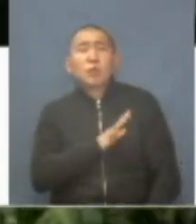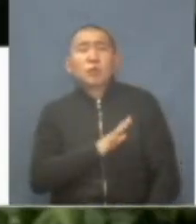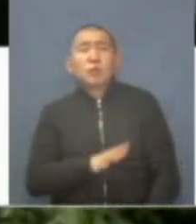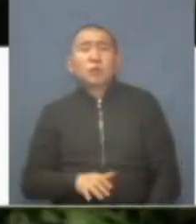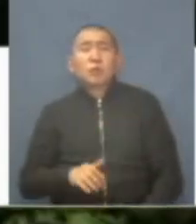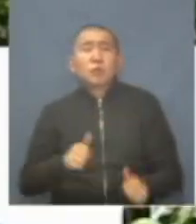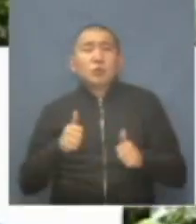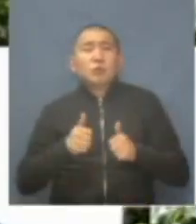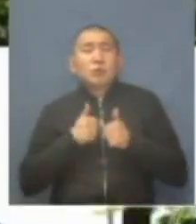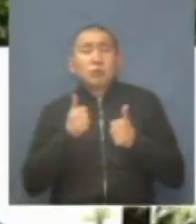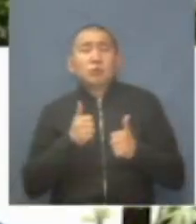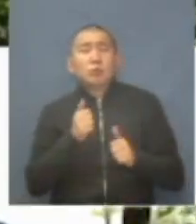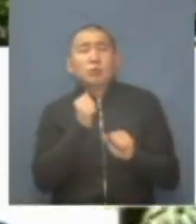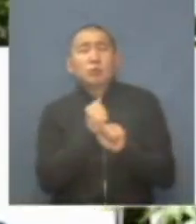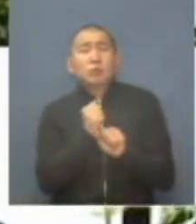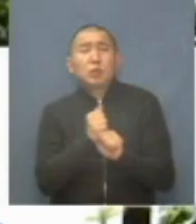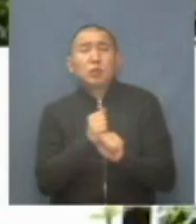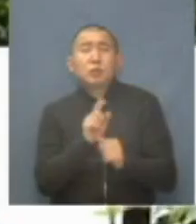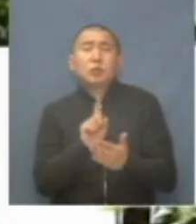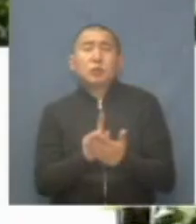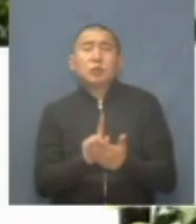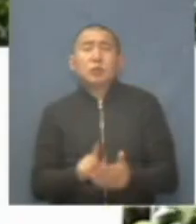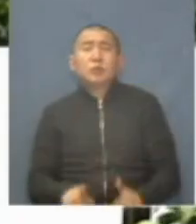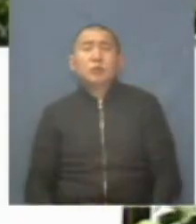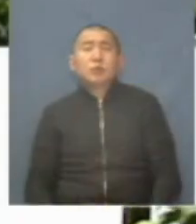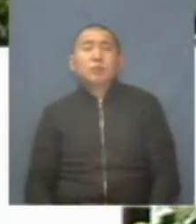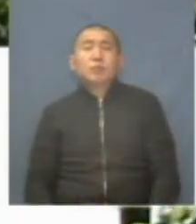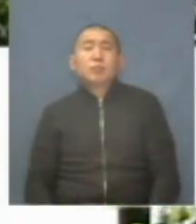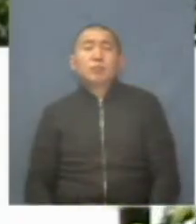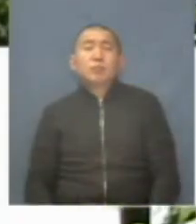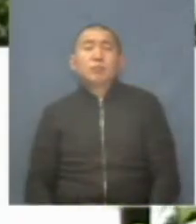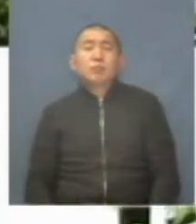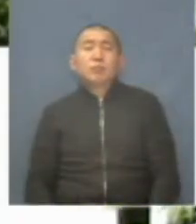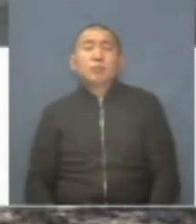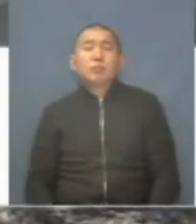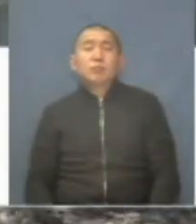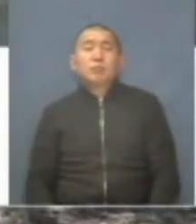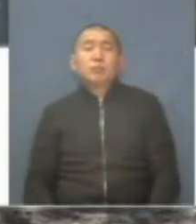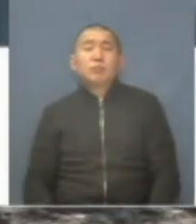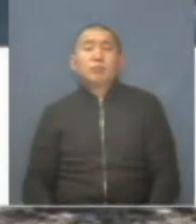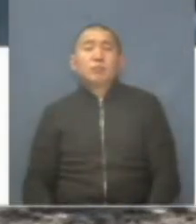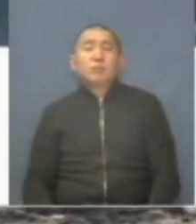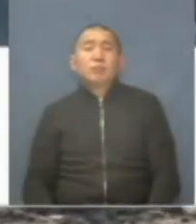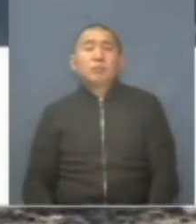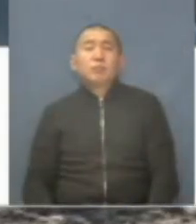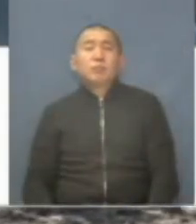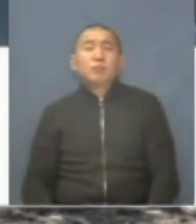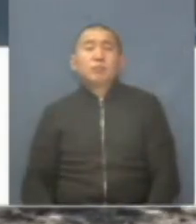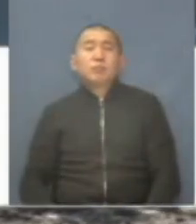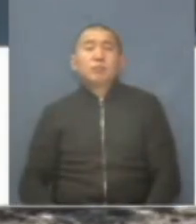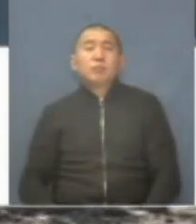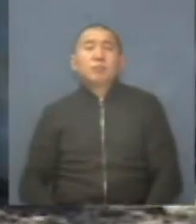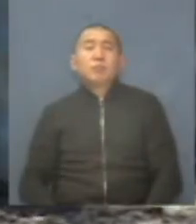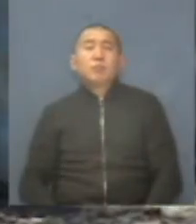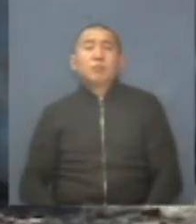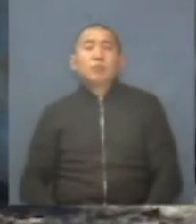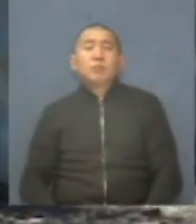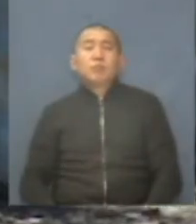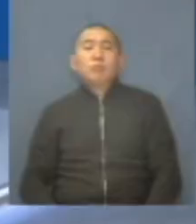ықпал етуіміз керек. Шара қатысушылары қажетті құрал жабдықпен қамтылды. Дильназ Еркінбекова, Мадияр Қабидеш, Алтай ақпарат.